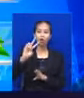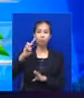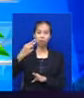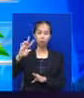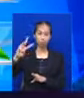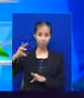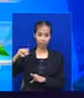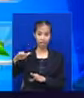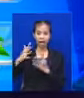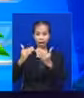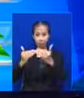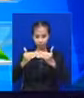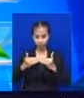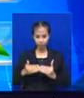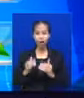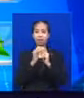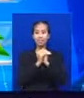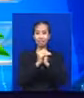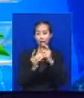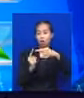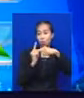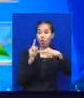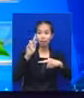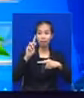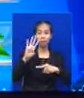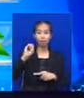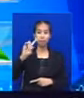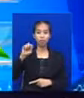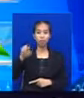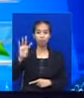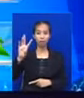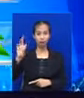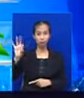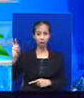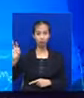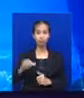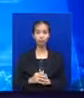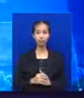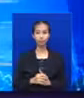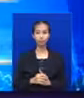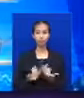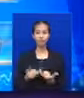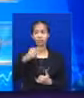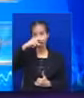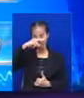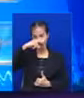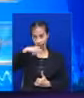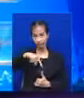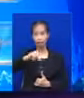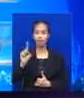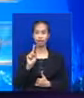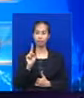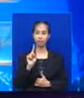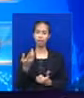2,654.93 จุดขณะที่เซี่ยงไฮ้คอมโพสิตของจีนขยับขึ้นได้ 41.99 จุดส่วนตลาดหุ้นไทยวันนี้เคลื่อนไหวสดใ